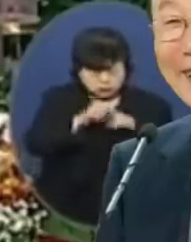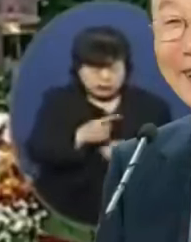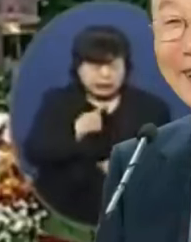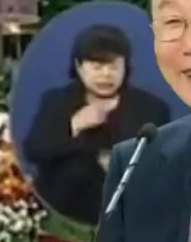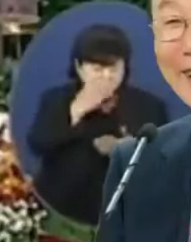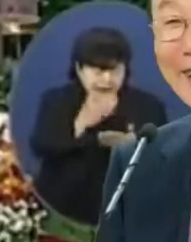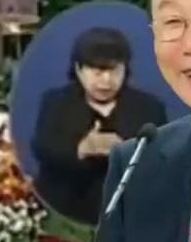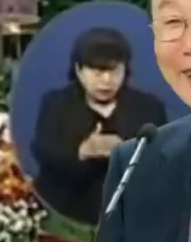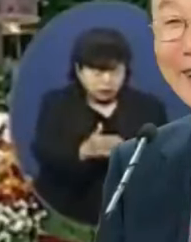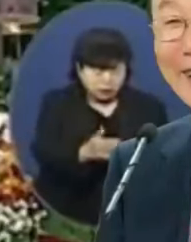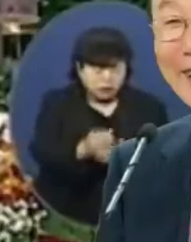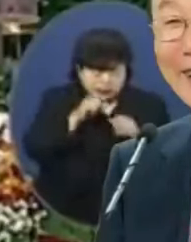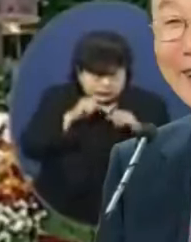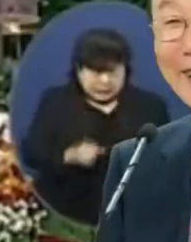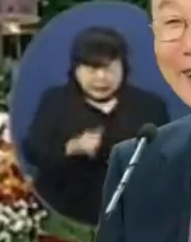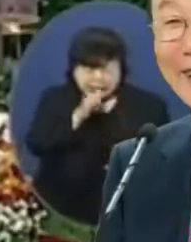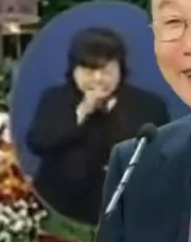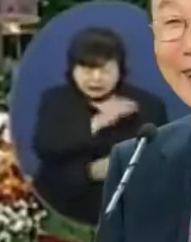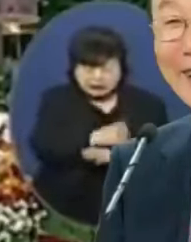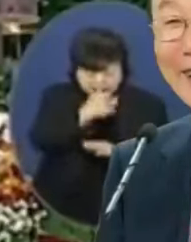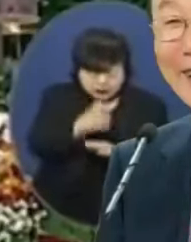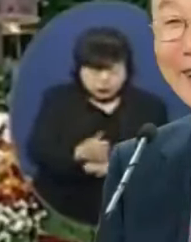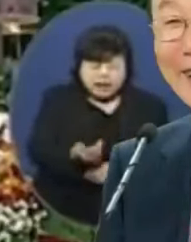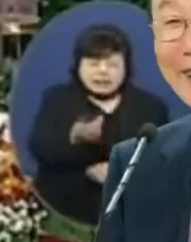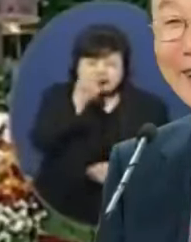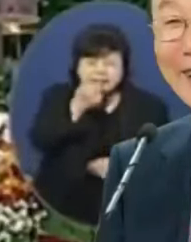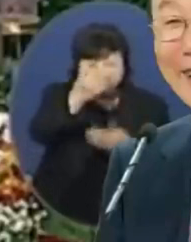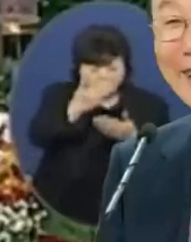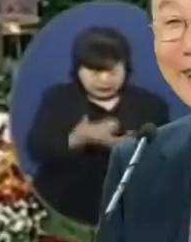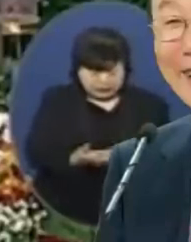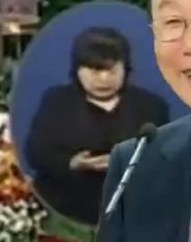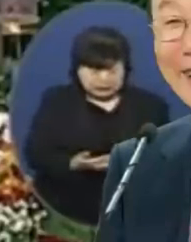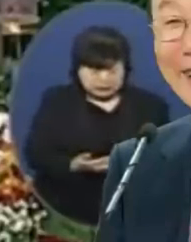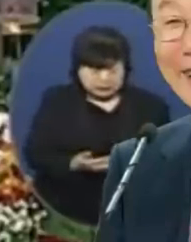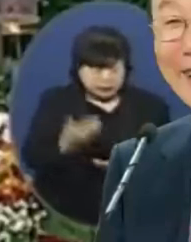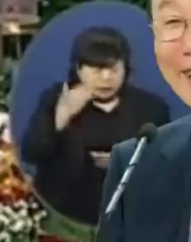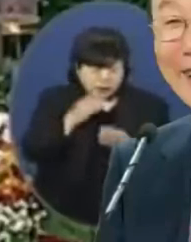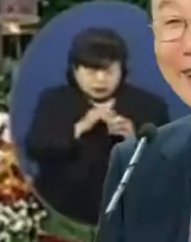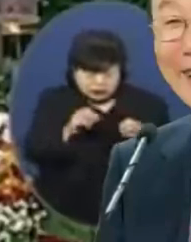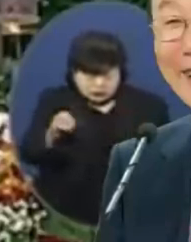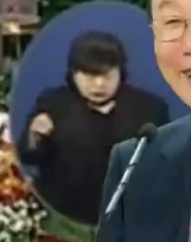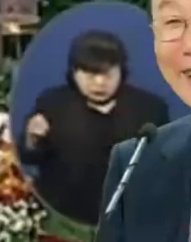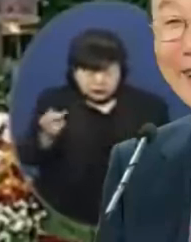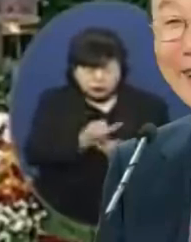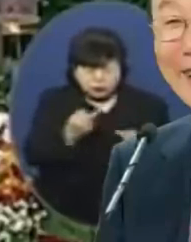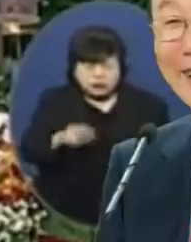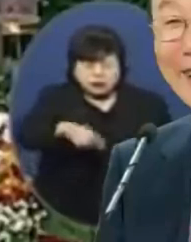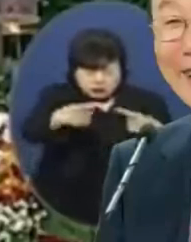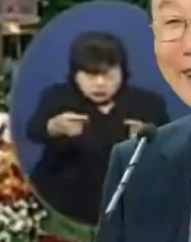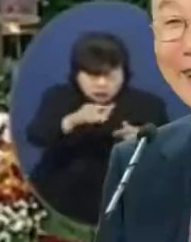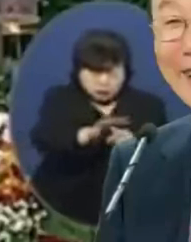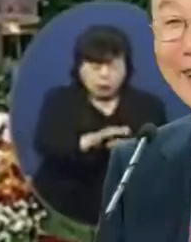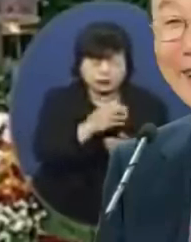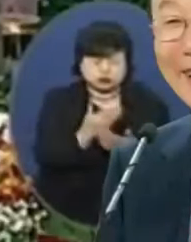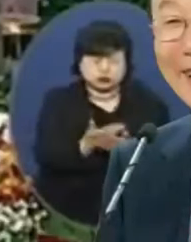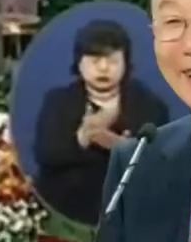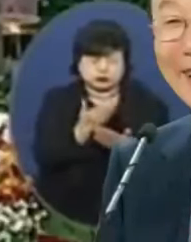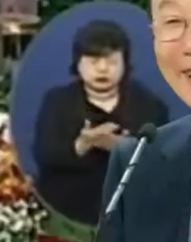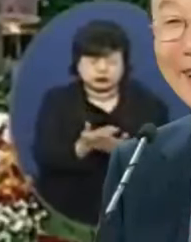말고 살아있는 그리스도의 생명을 받아서 젖과 꿀이 흐르는 동산으로 들어가게